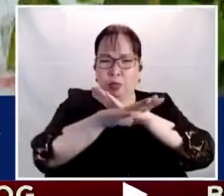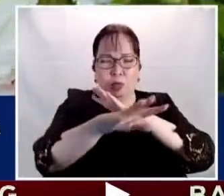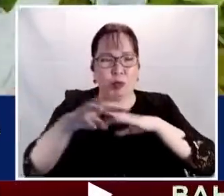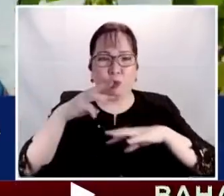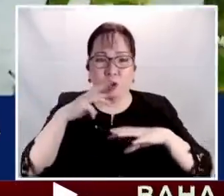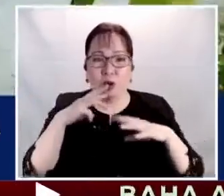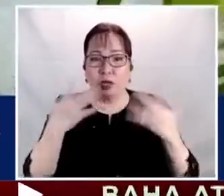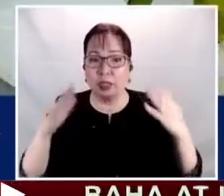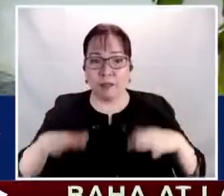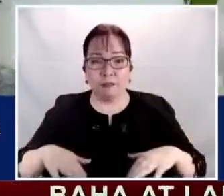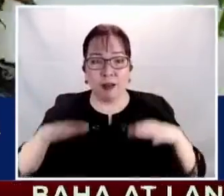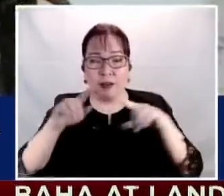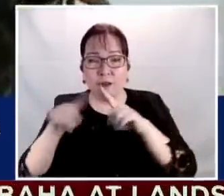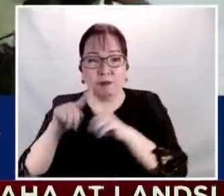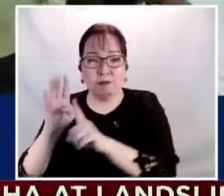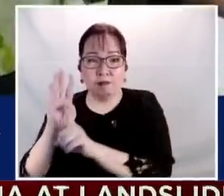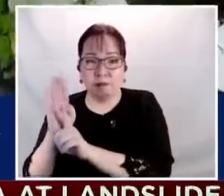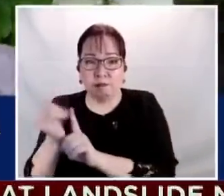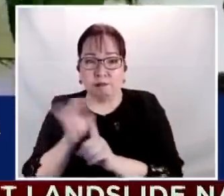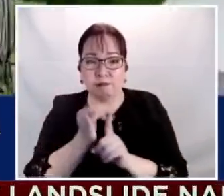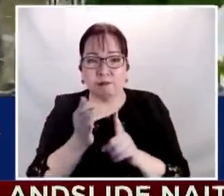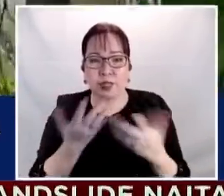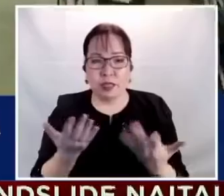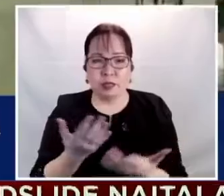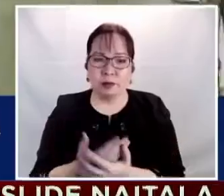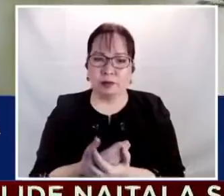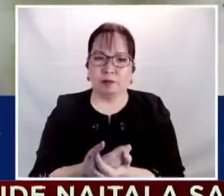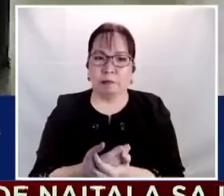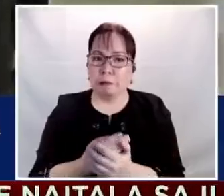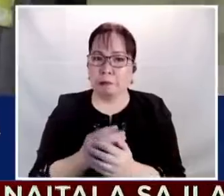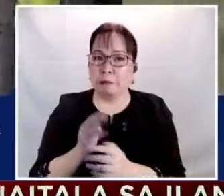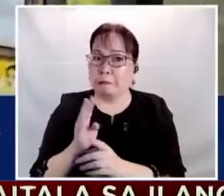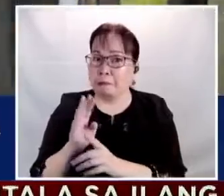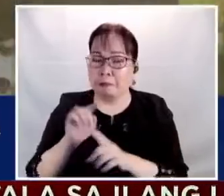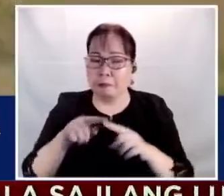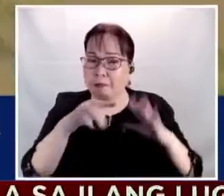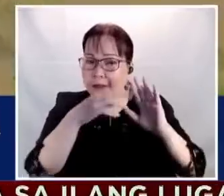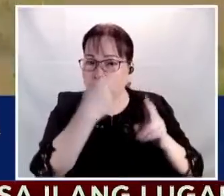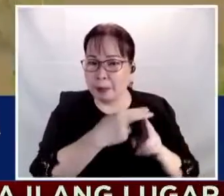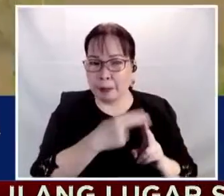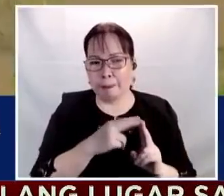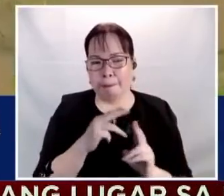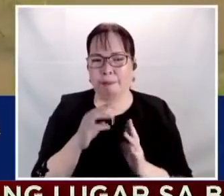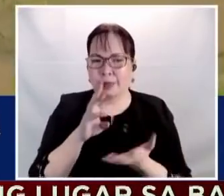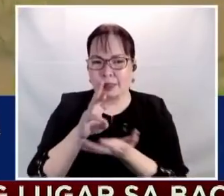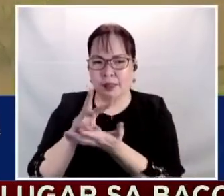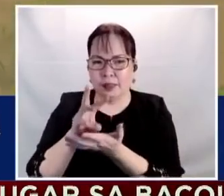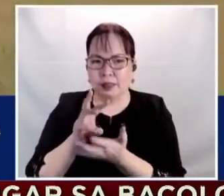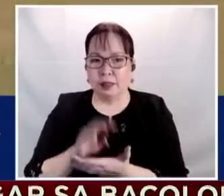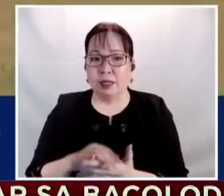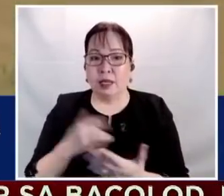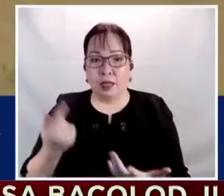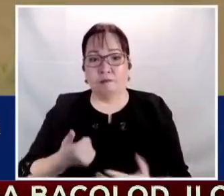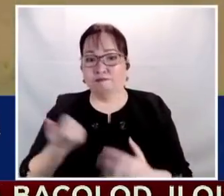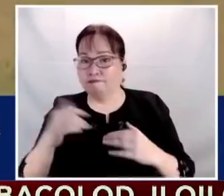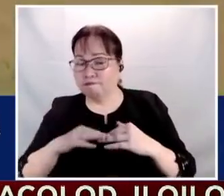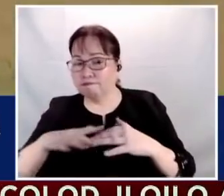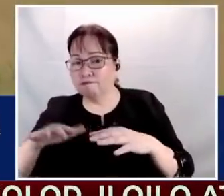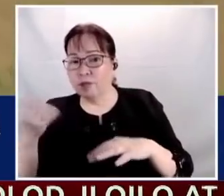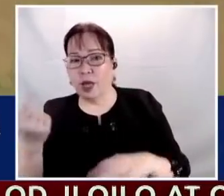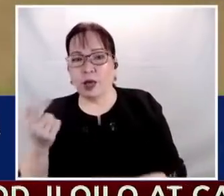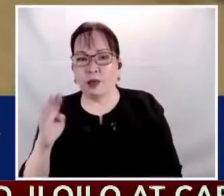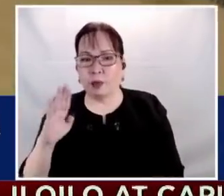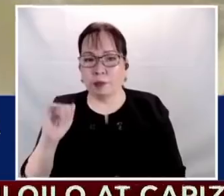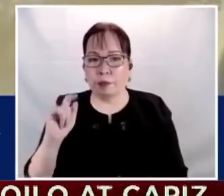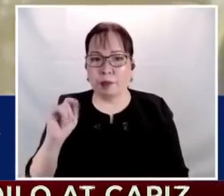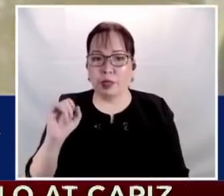Binahari ang ilang barangay sa mga bayan ng Dulaga, Mayorga at MacArthur. Hanggang dibdib naman ang baha sa barangay Batog sa